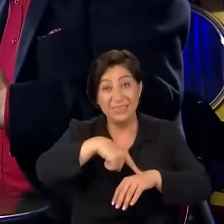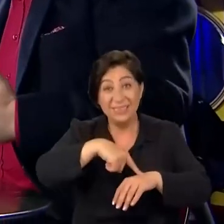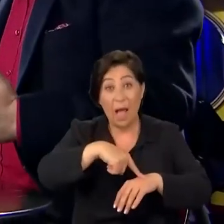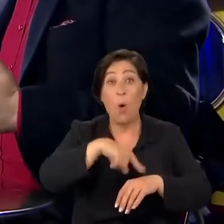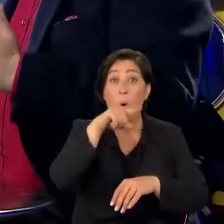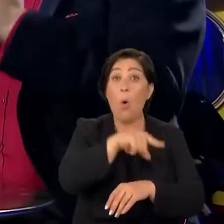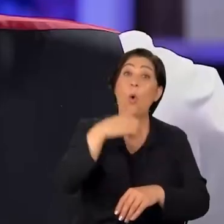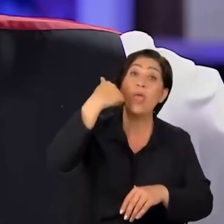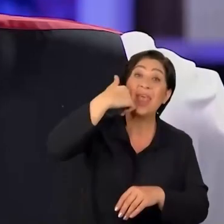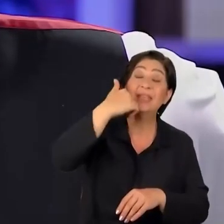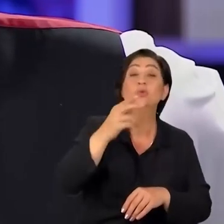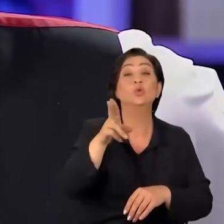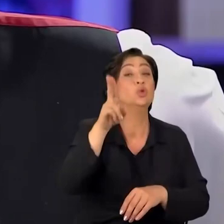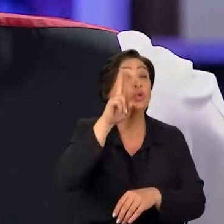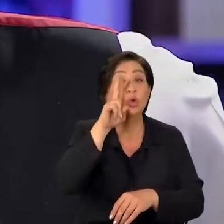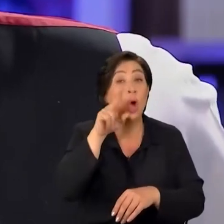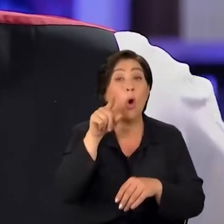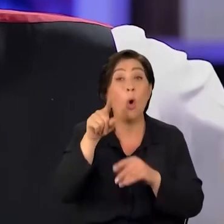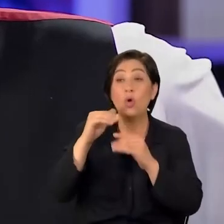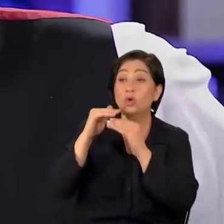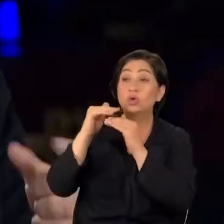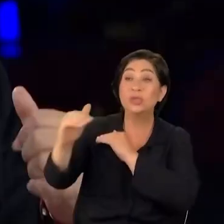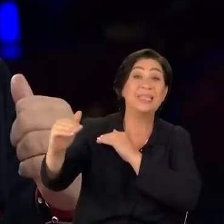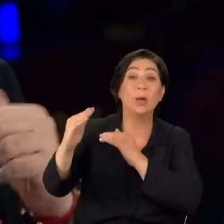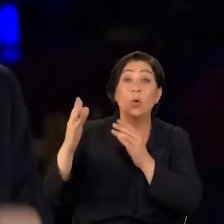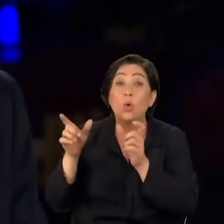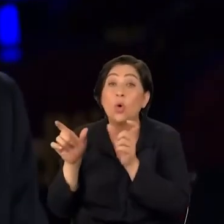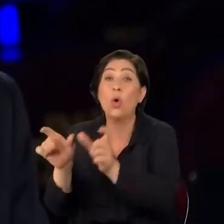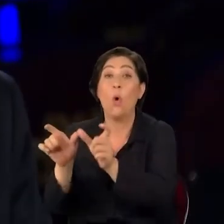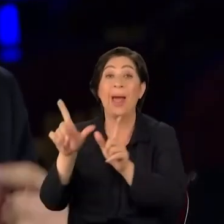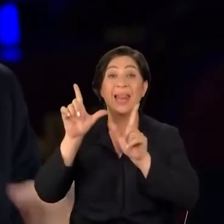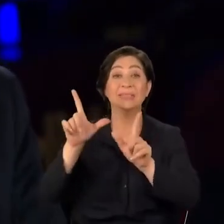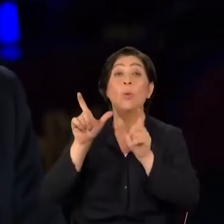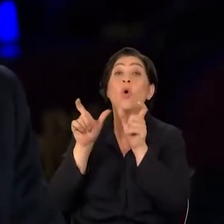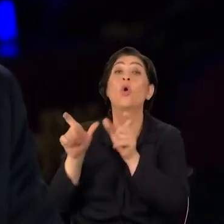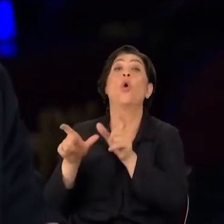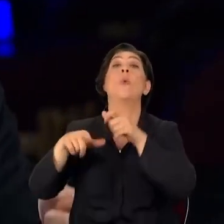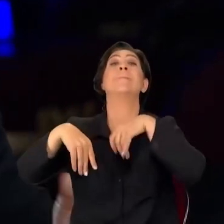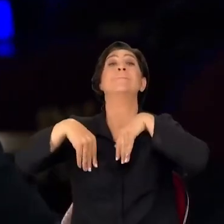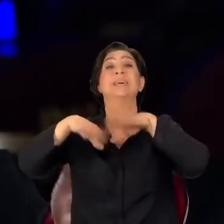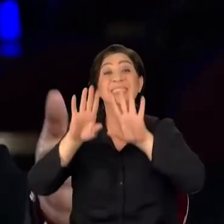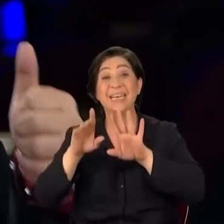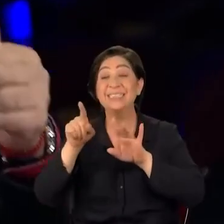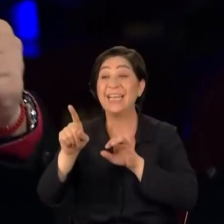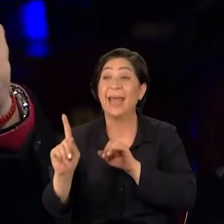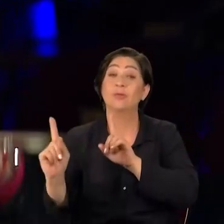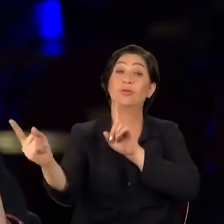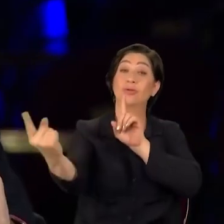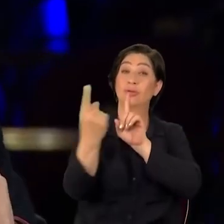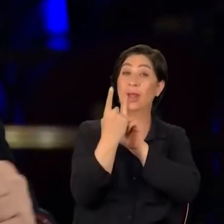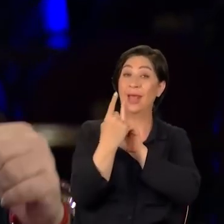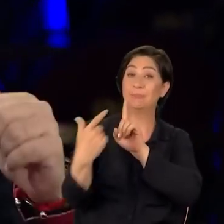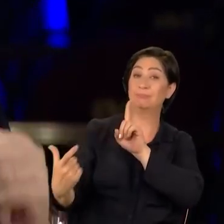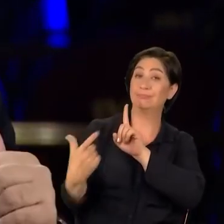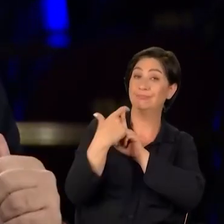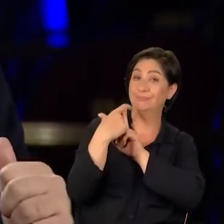inanmışsa, o yalanın sonuçlarından o kitleyi koruman gerekir. Korumazsan evet. Kitle bu sefer sana